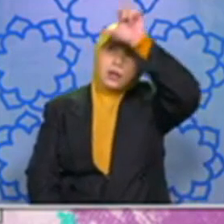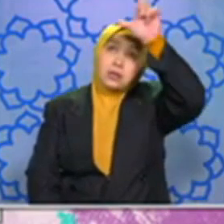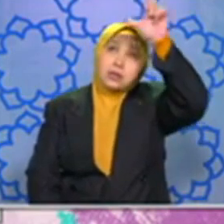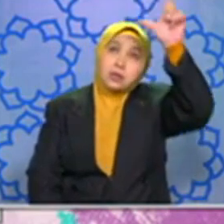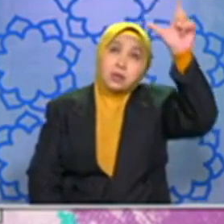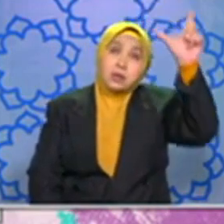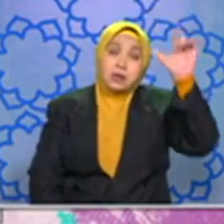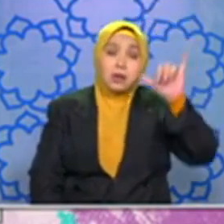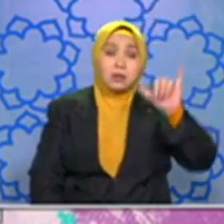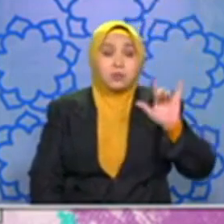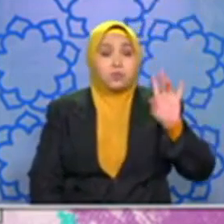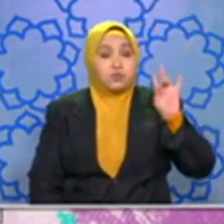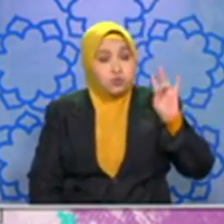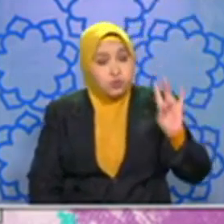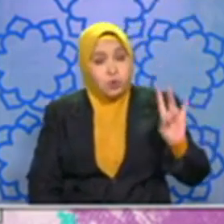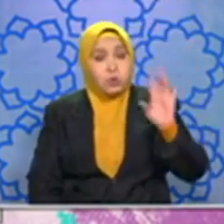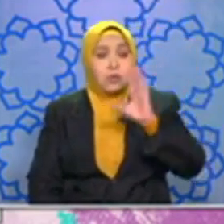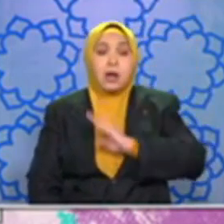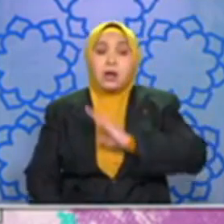تسبح له